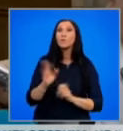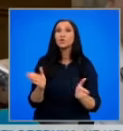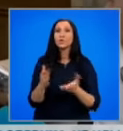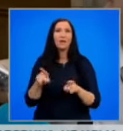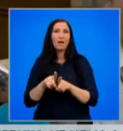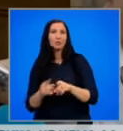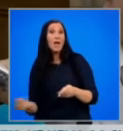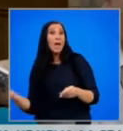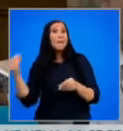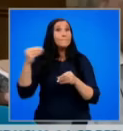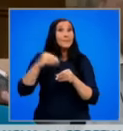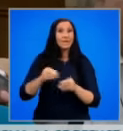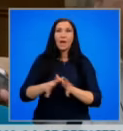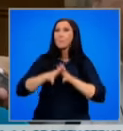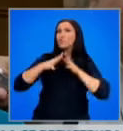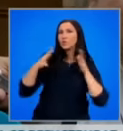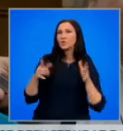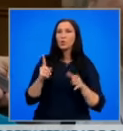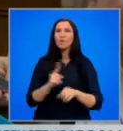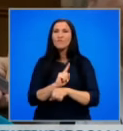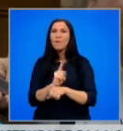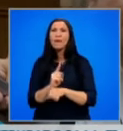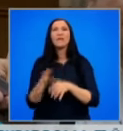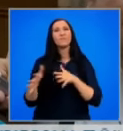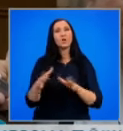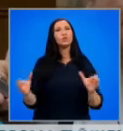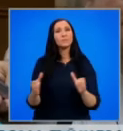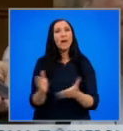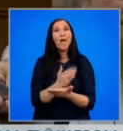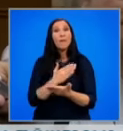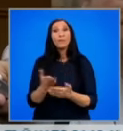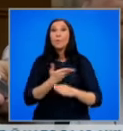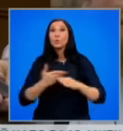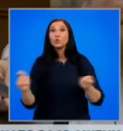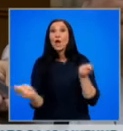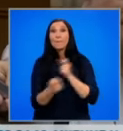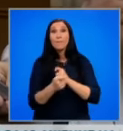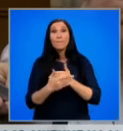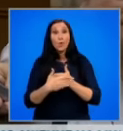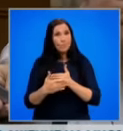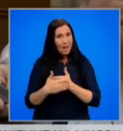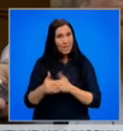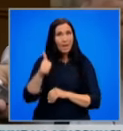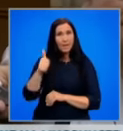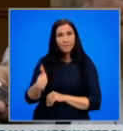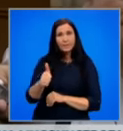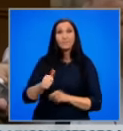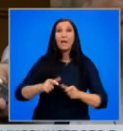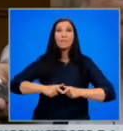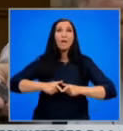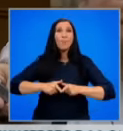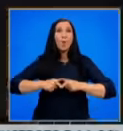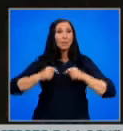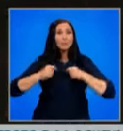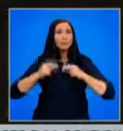се присъединят към мнозинството, което в момента се намира в Народното събрание, между Продължаваме промяната, БСП и